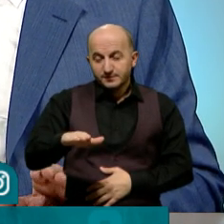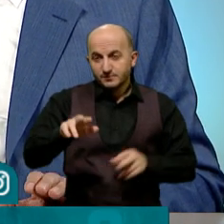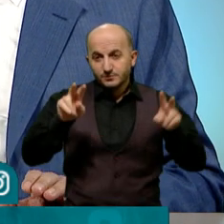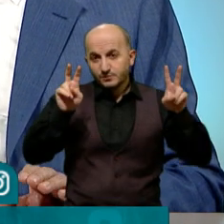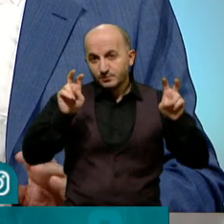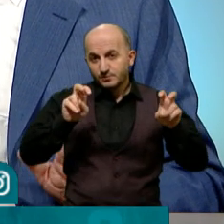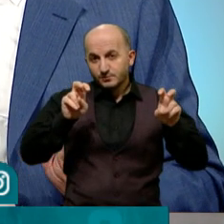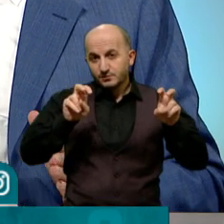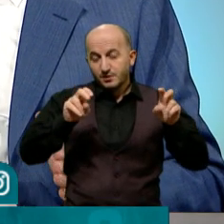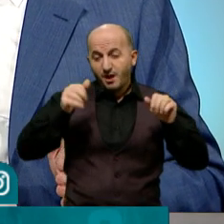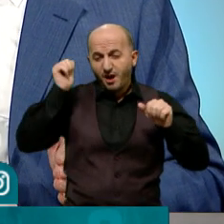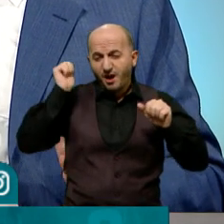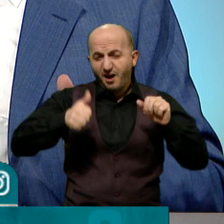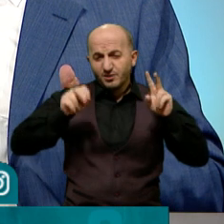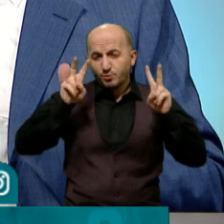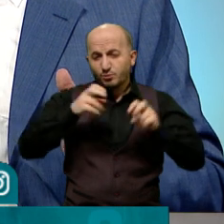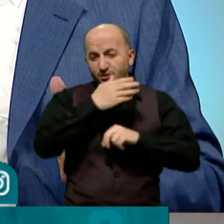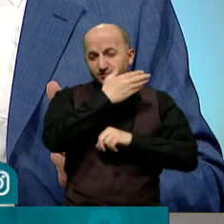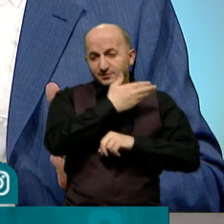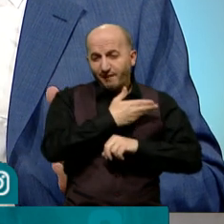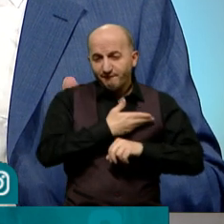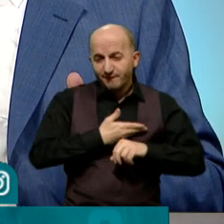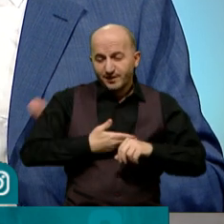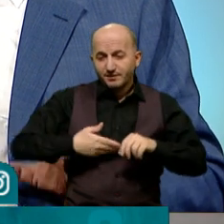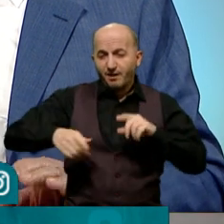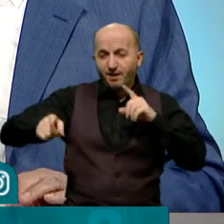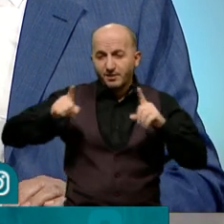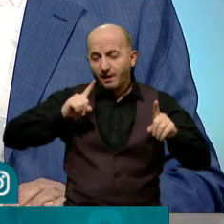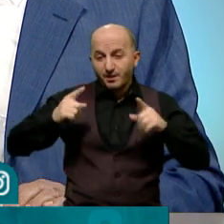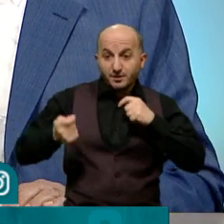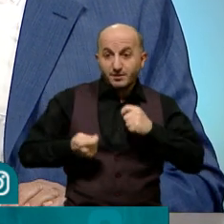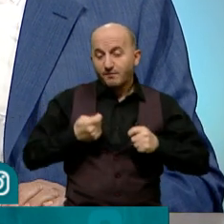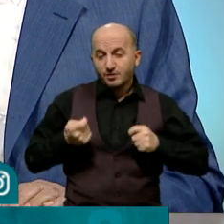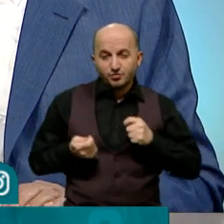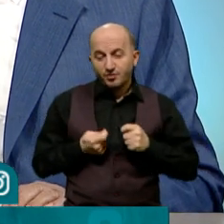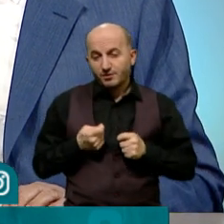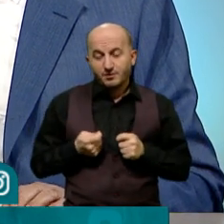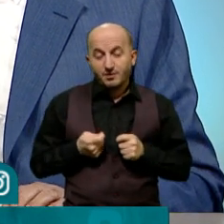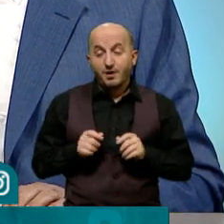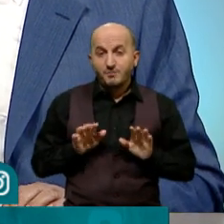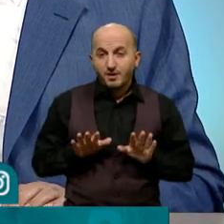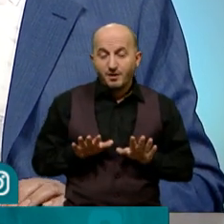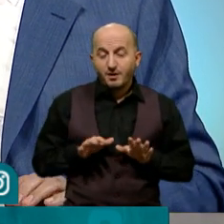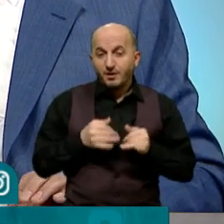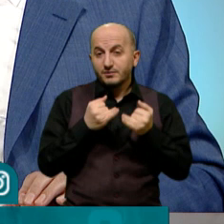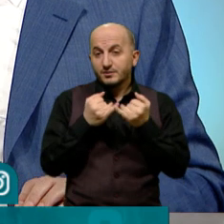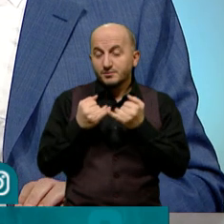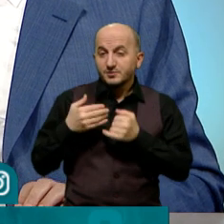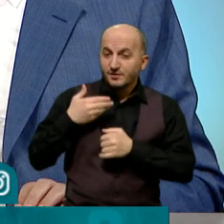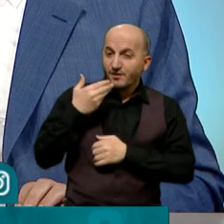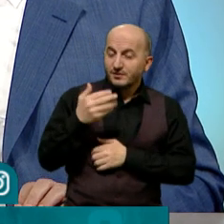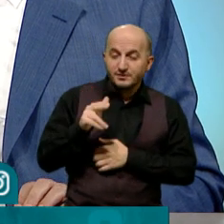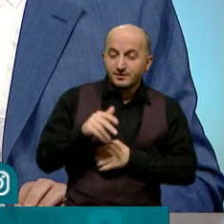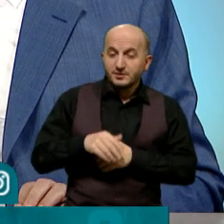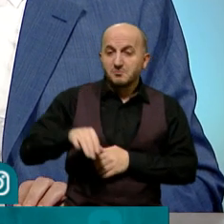konusunda her konuda sevgide, efendim adaletle davranacak. Ama kardeşimizin ifade ettiği